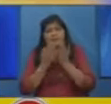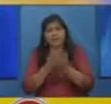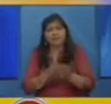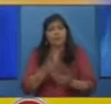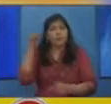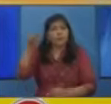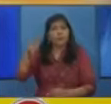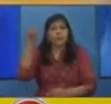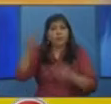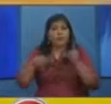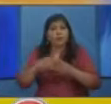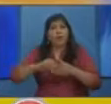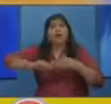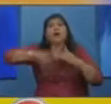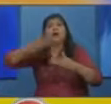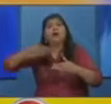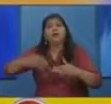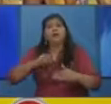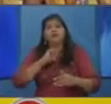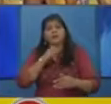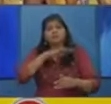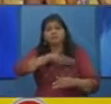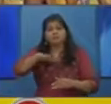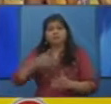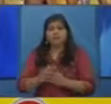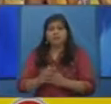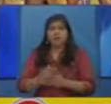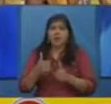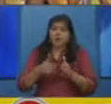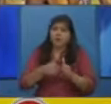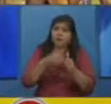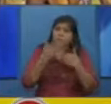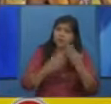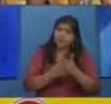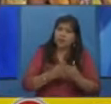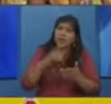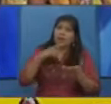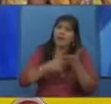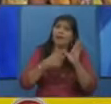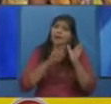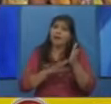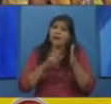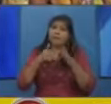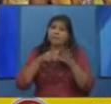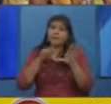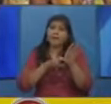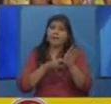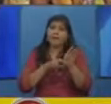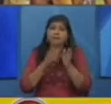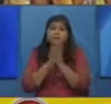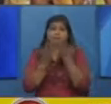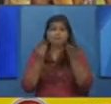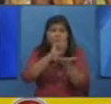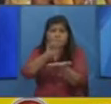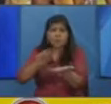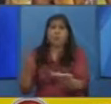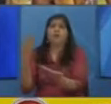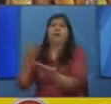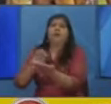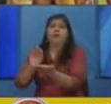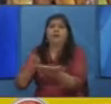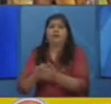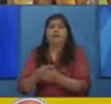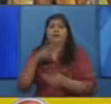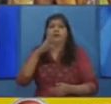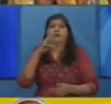उन्होंने आने वाली पीढ़ियों के मार्गदर्शन के लिए रामायण जैसे महाग्रंथ की रचना की।